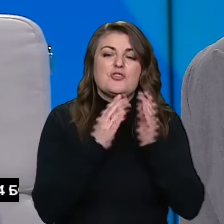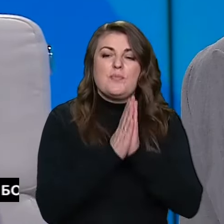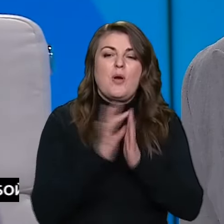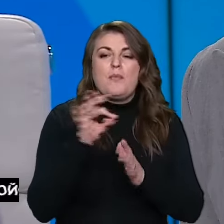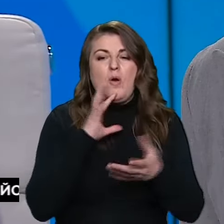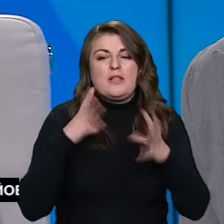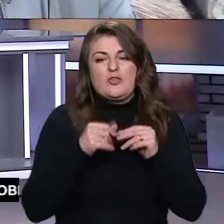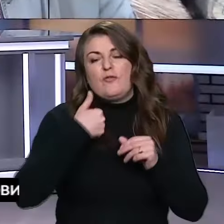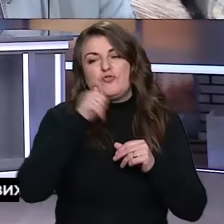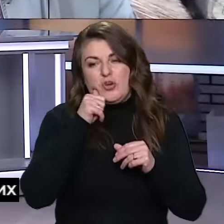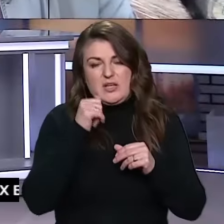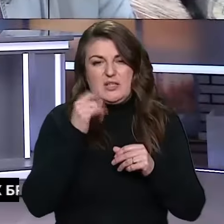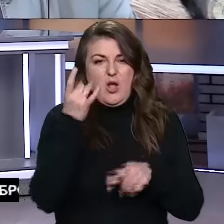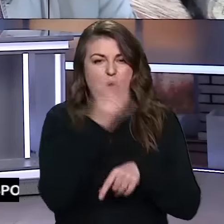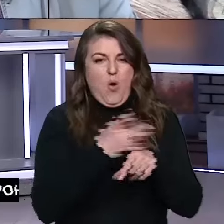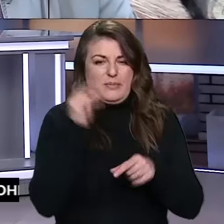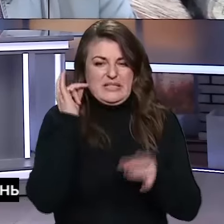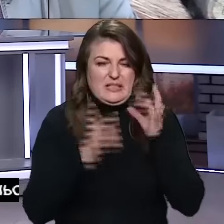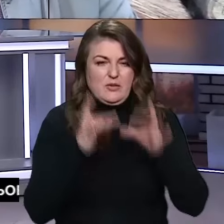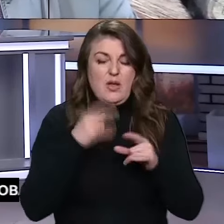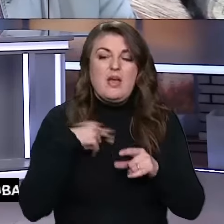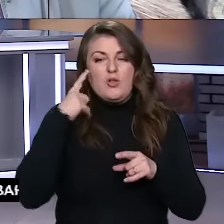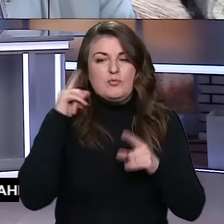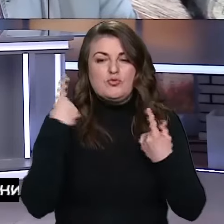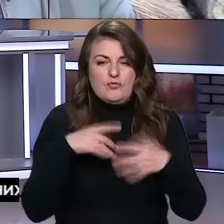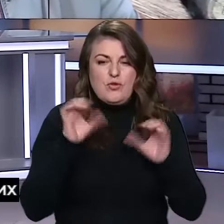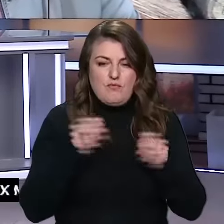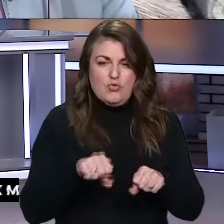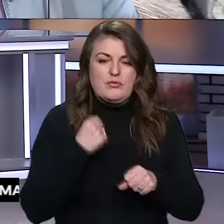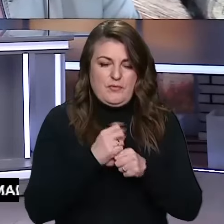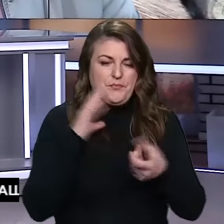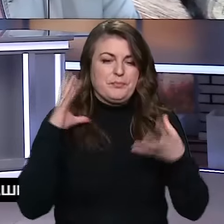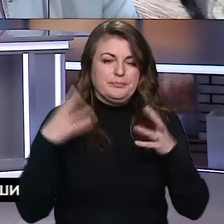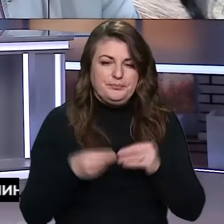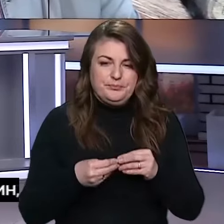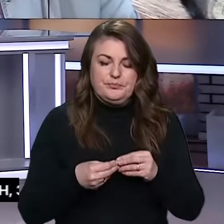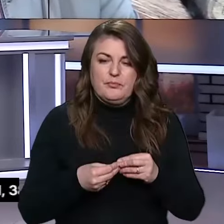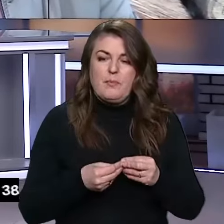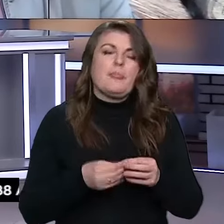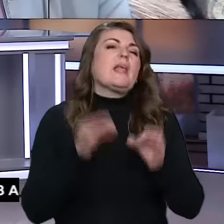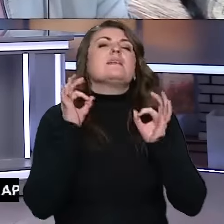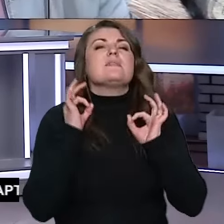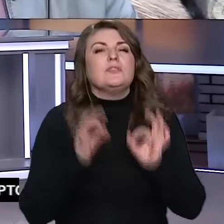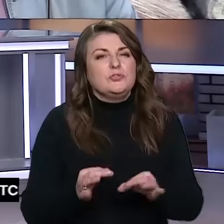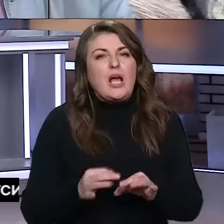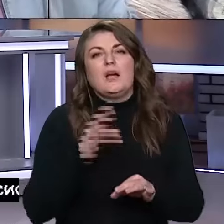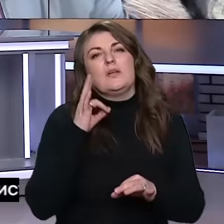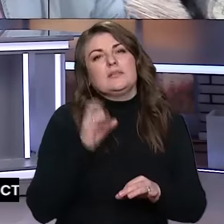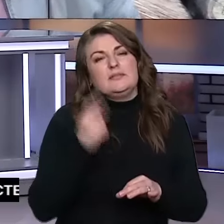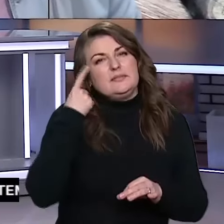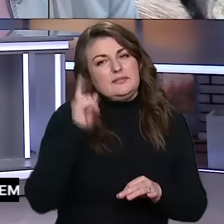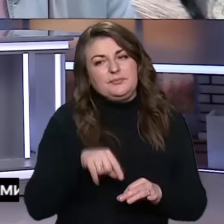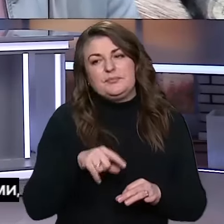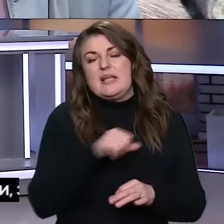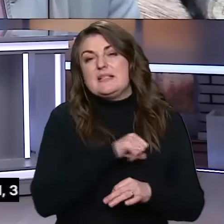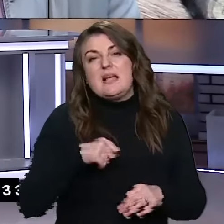ласка, про наслідки вчорашнього обстрілу. Я думаю, що вже можна їх підбити. Ну, звичайно,